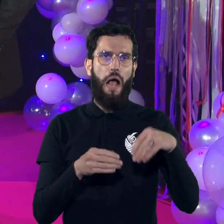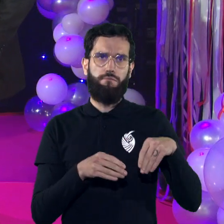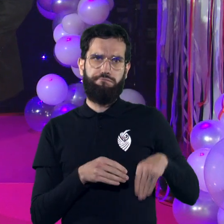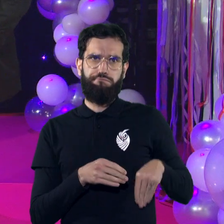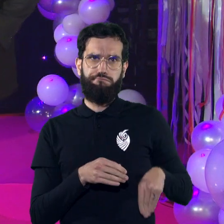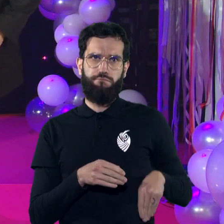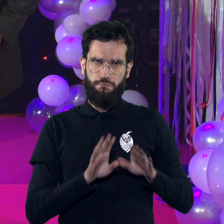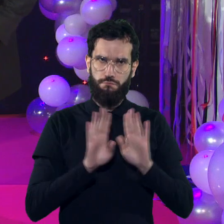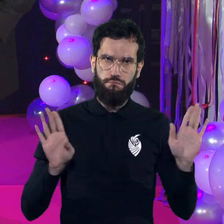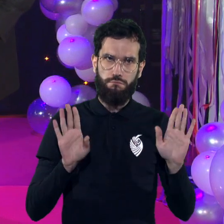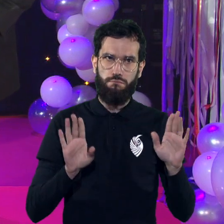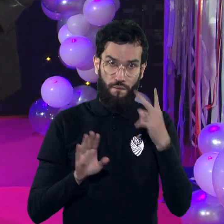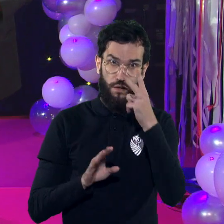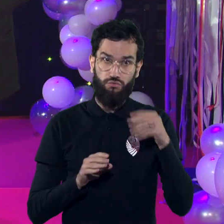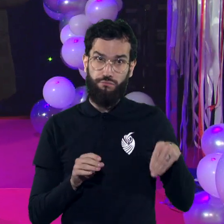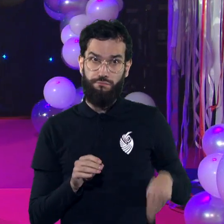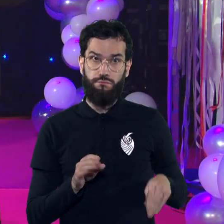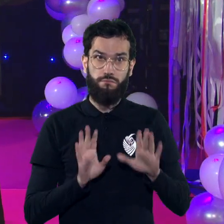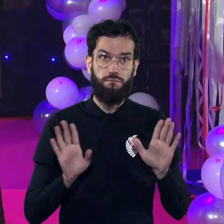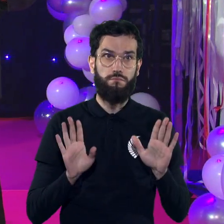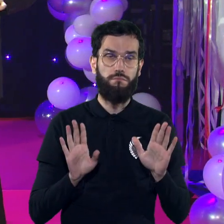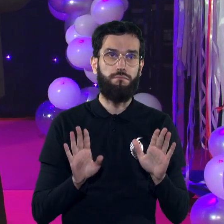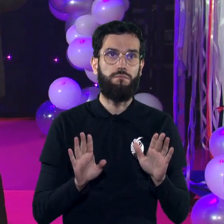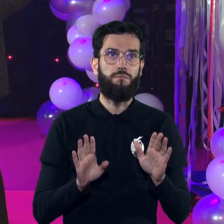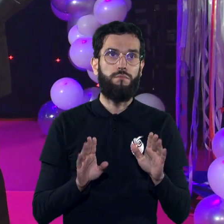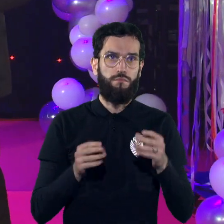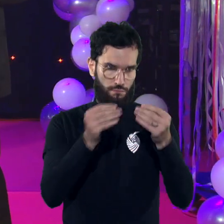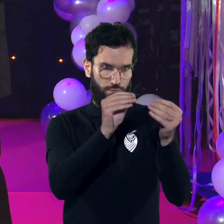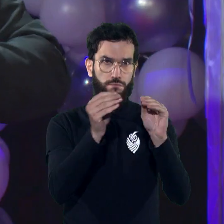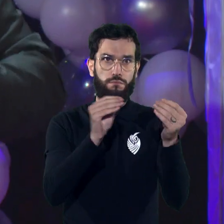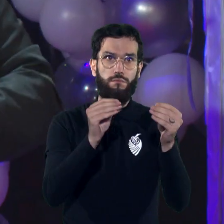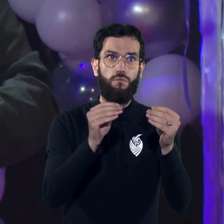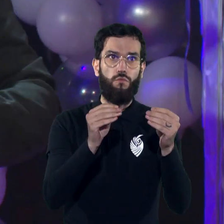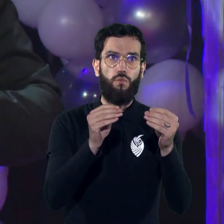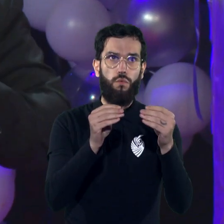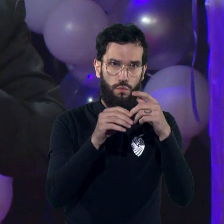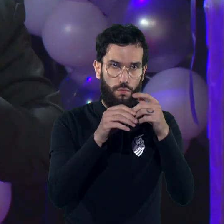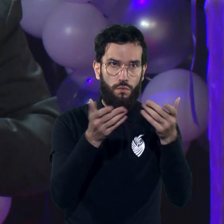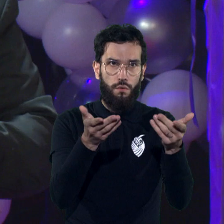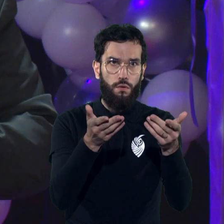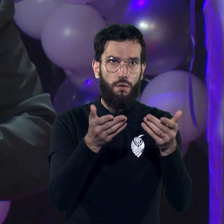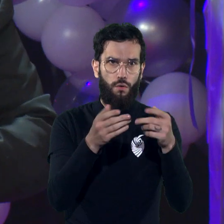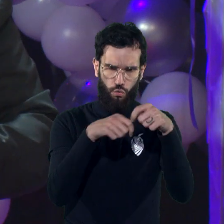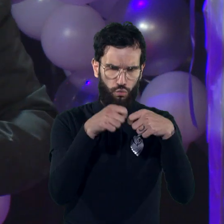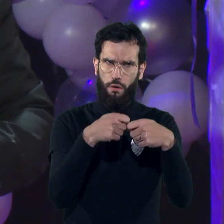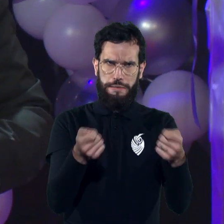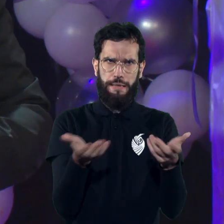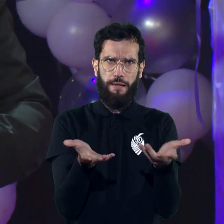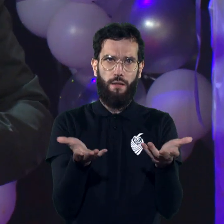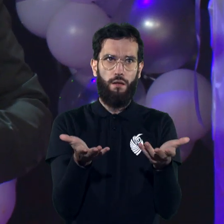vrecka, aby ste ich videli. Tuna by sa teoreticky nemal dať urobiť takýto